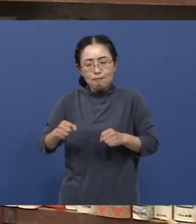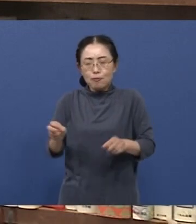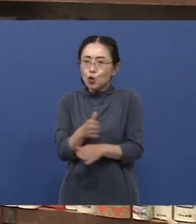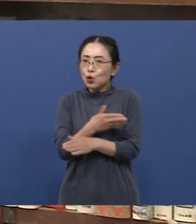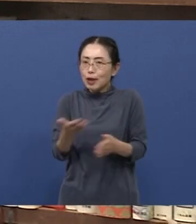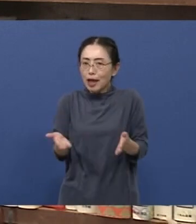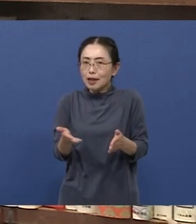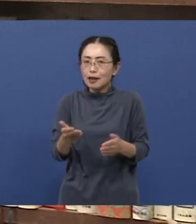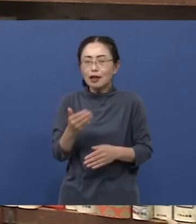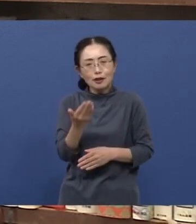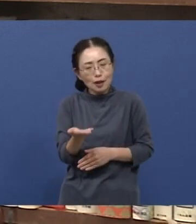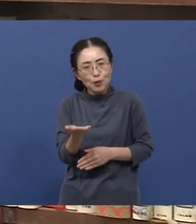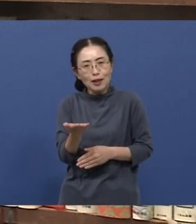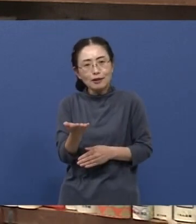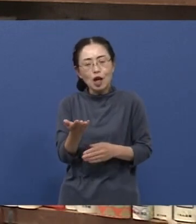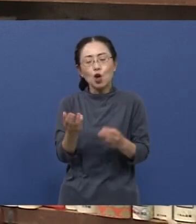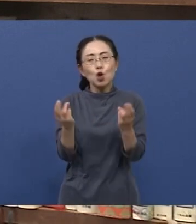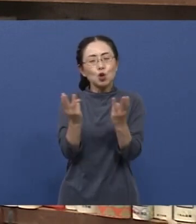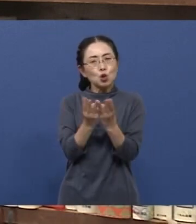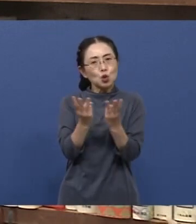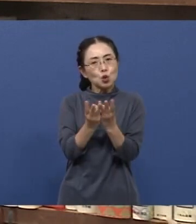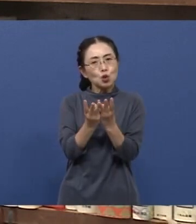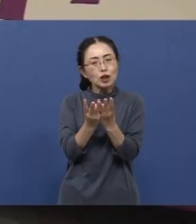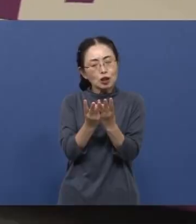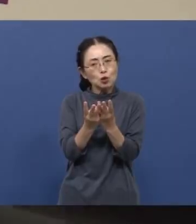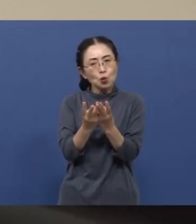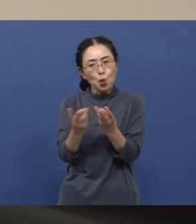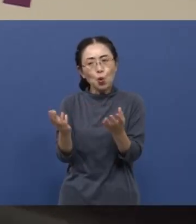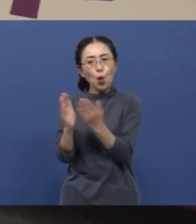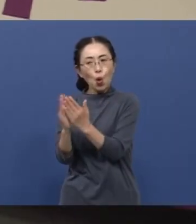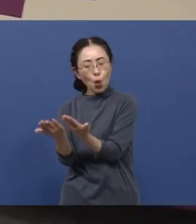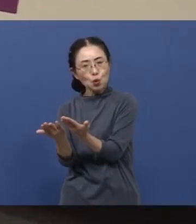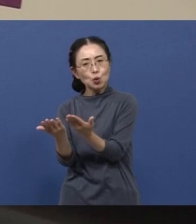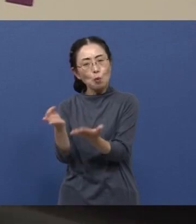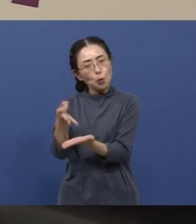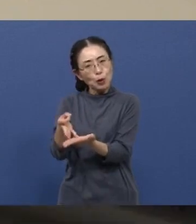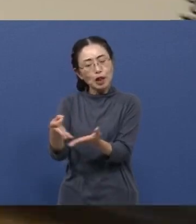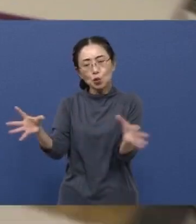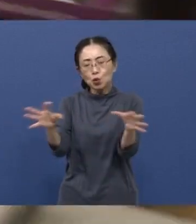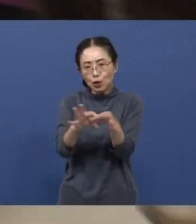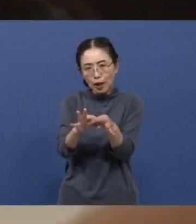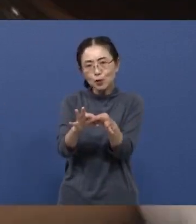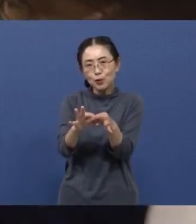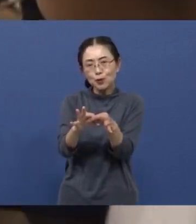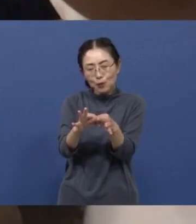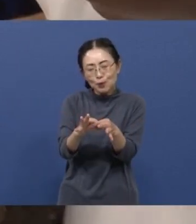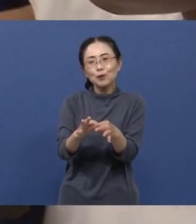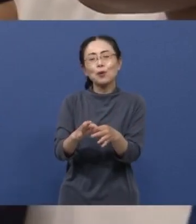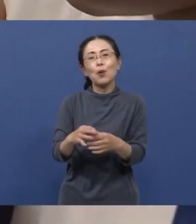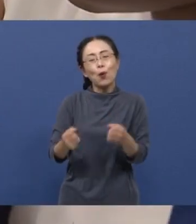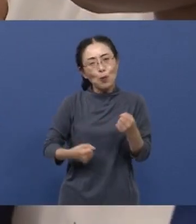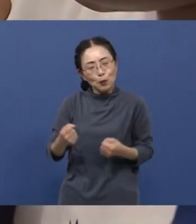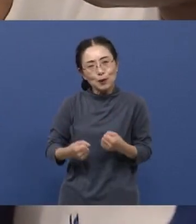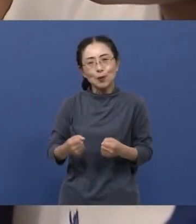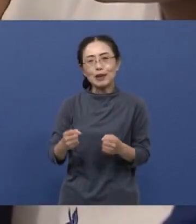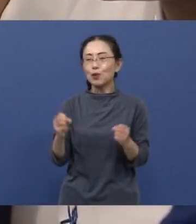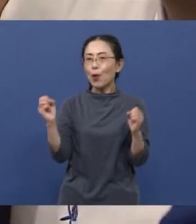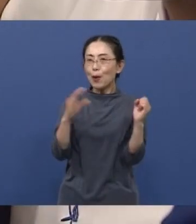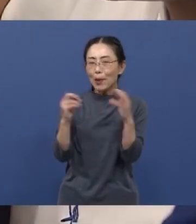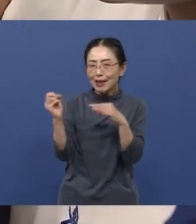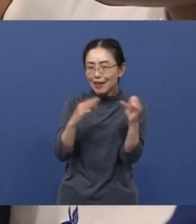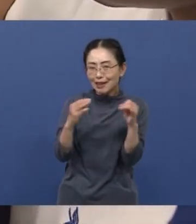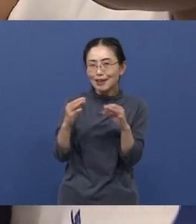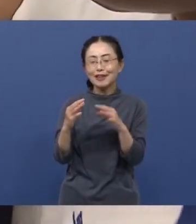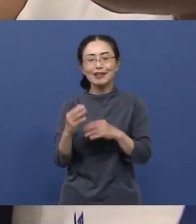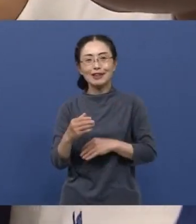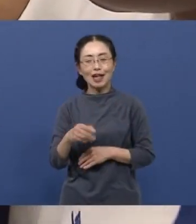数値化すると面白いなっていうのは数学科でも話をしてたりっていうので、いろんな、それでいうといろんな話題から数学につなげ